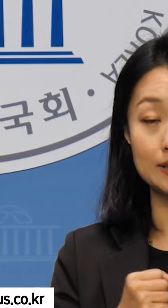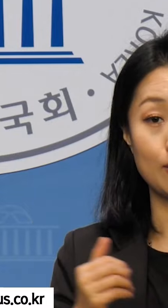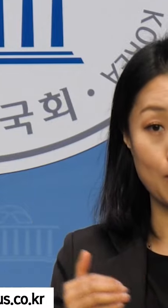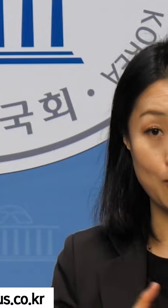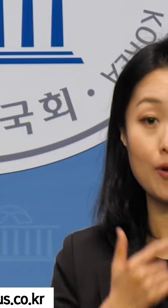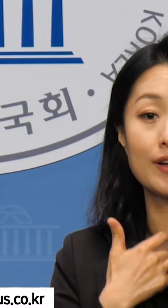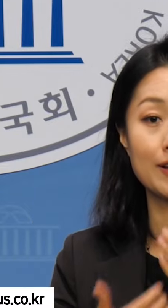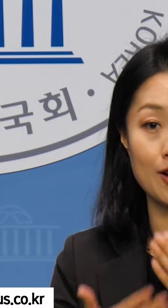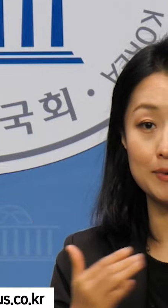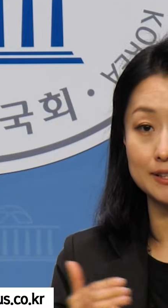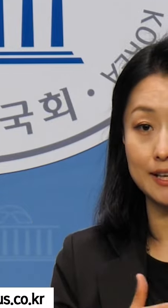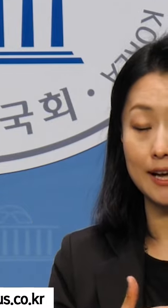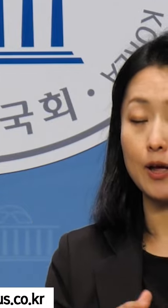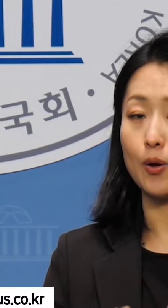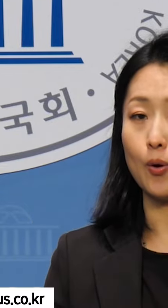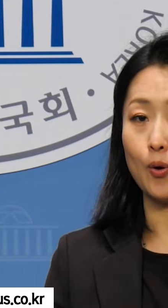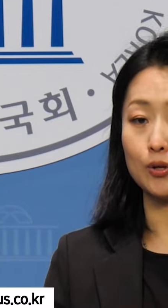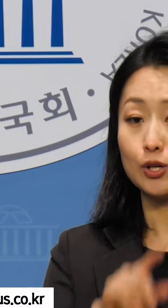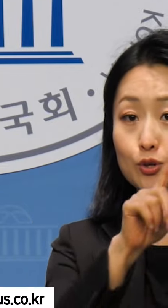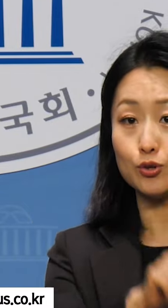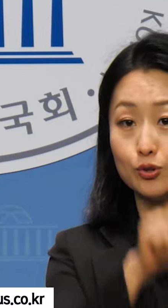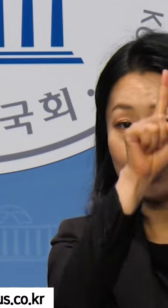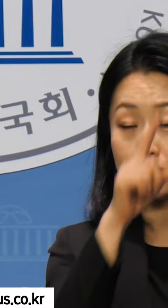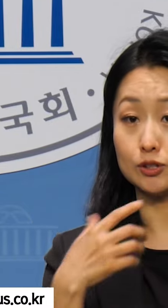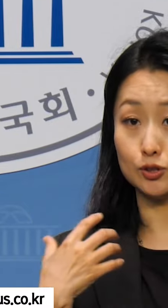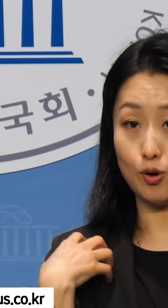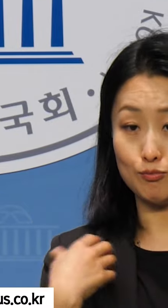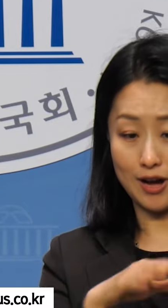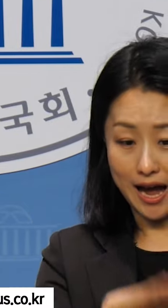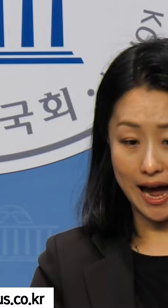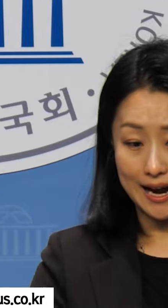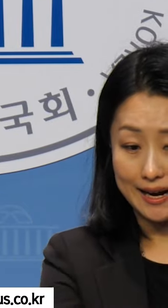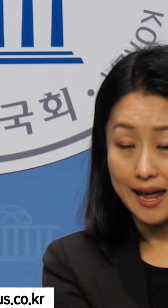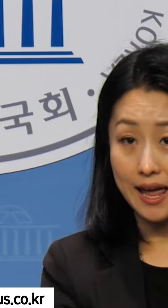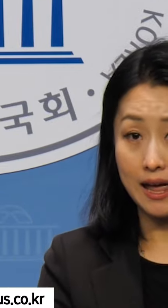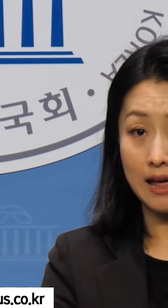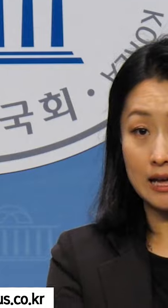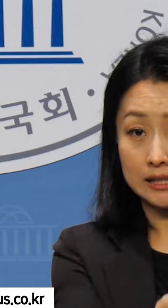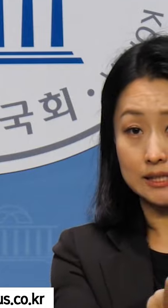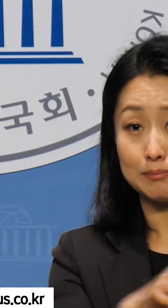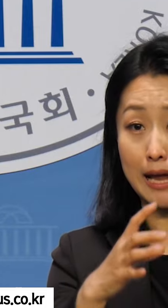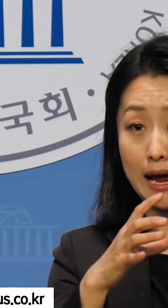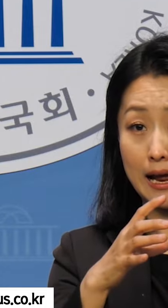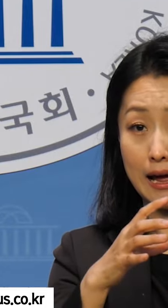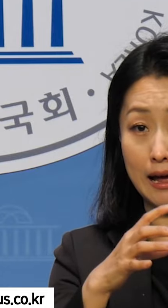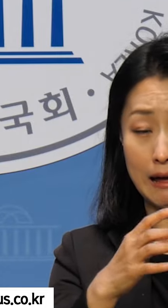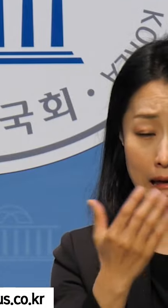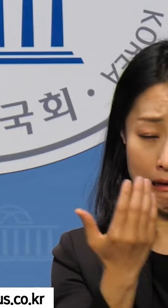경험했습니다. 비록 오늘날 윤석열 정권 아래에서 거대한 퇴행을 목도하고 있지만